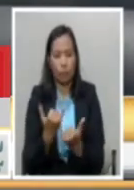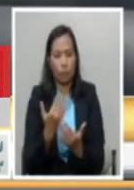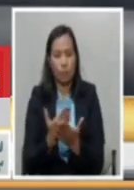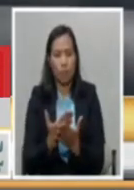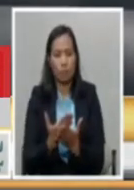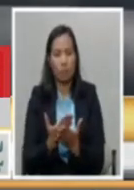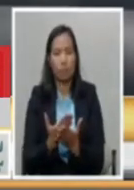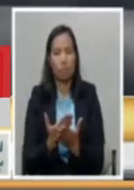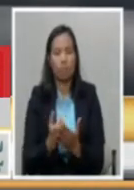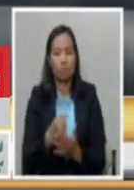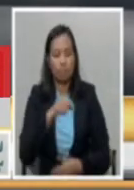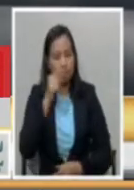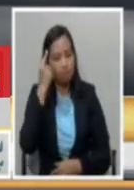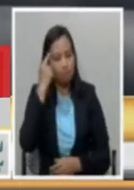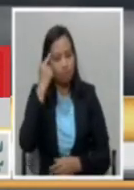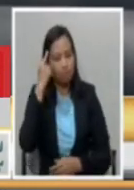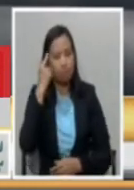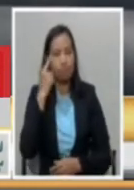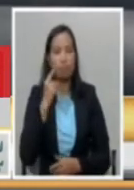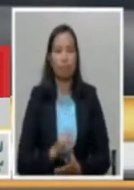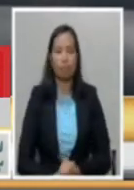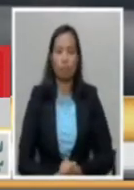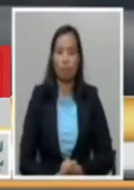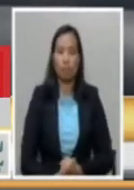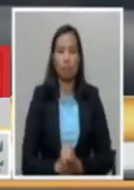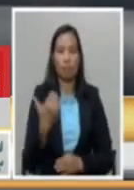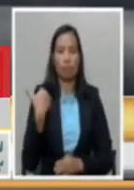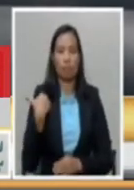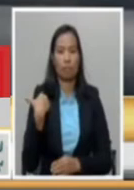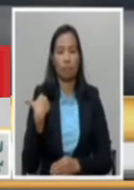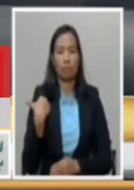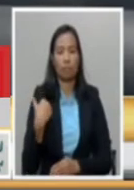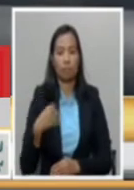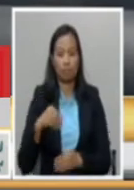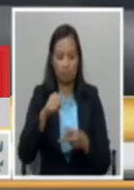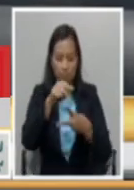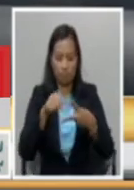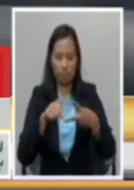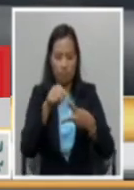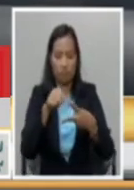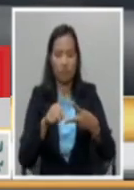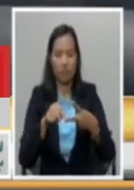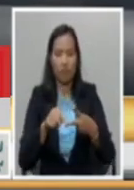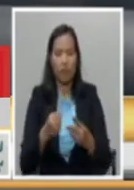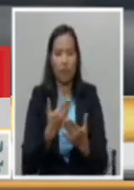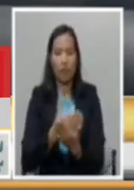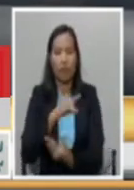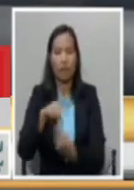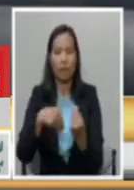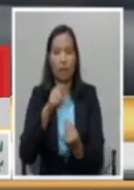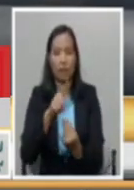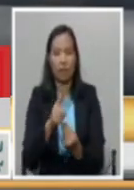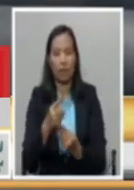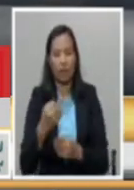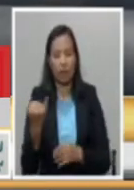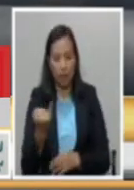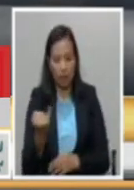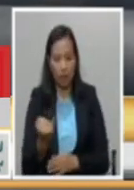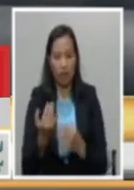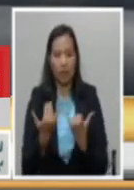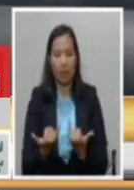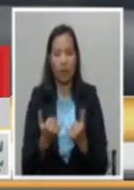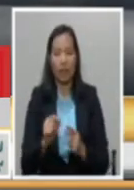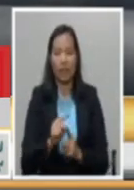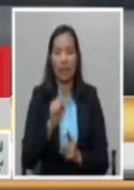ตกใจเป็นอย่างมากมีอยู่2ปัจจัยครับที่ทำให้สถานการณ์มันเลวร้ายอยู่ในขณะนี้ปัจจัยที่1